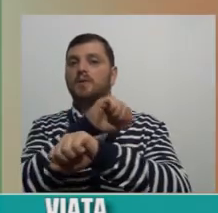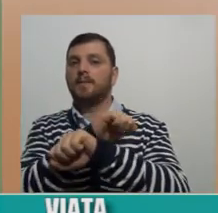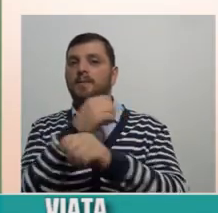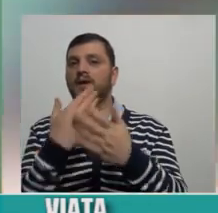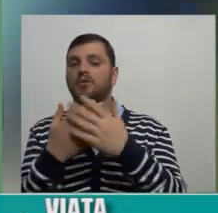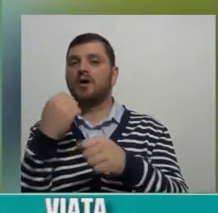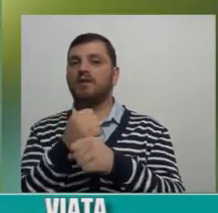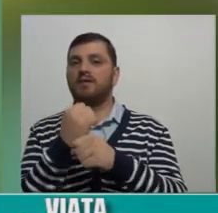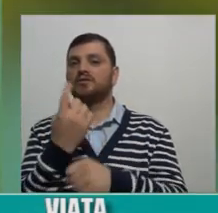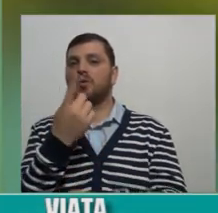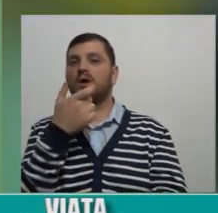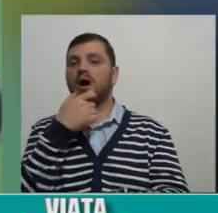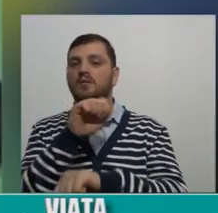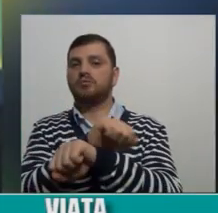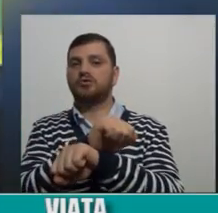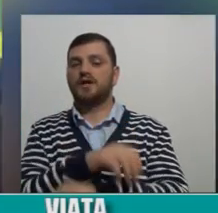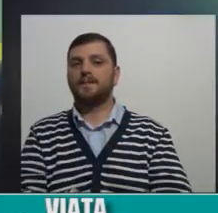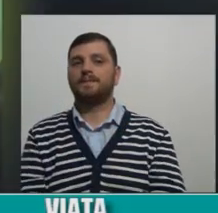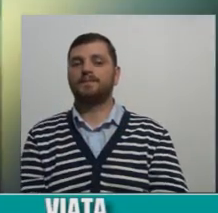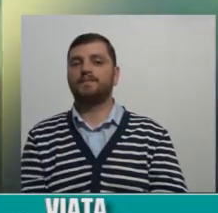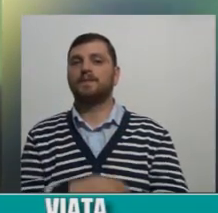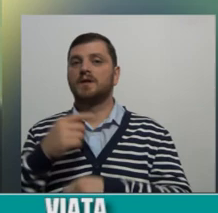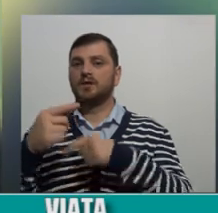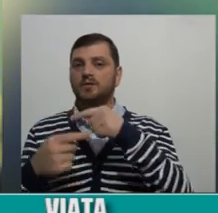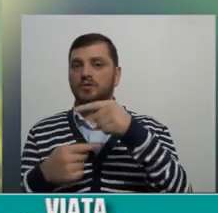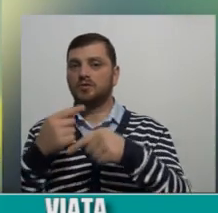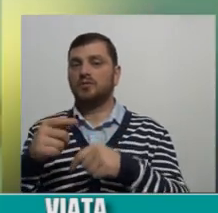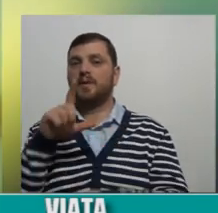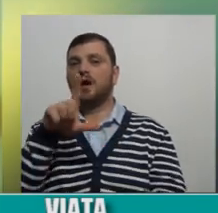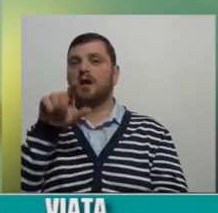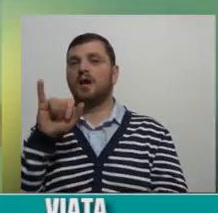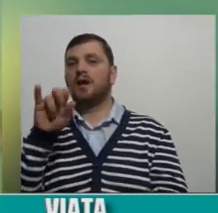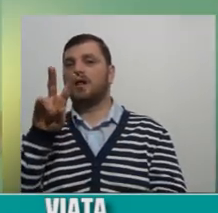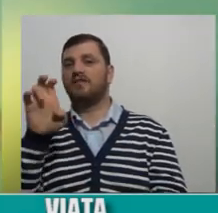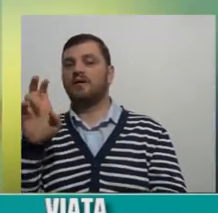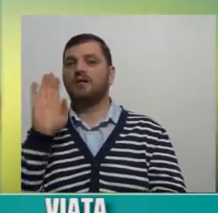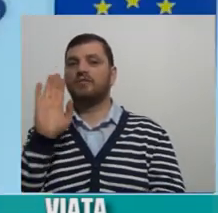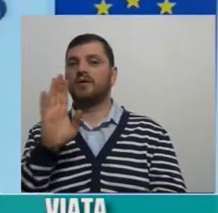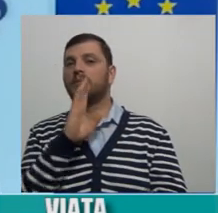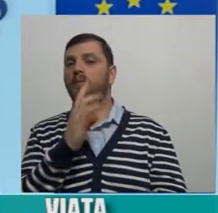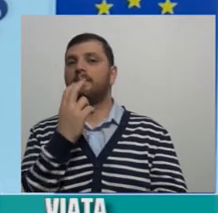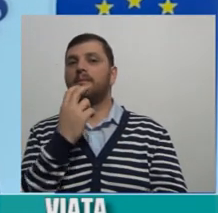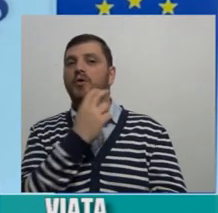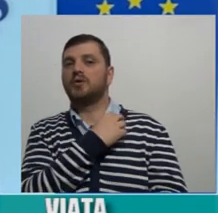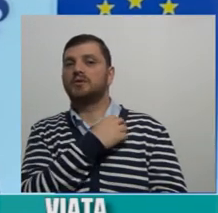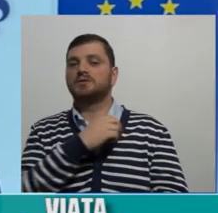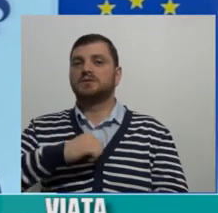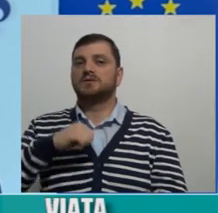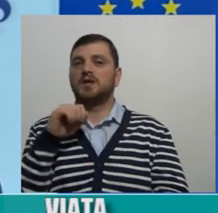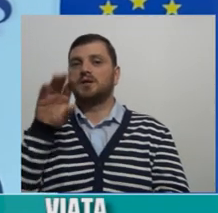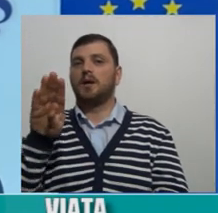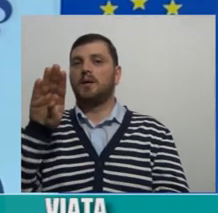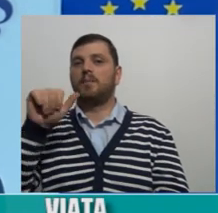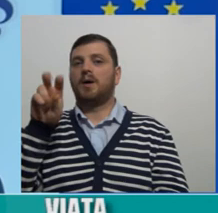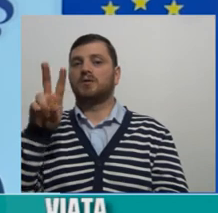dus la penitenciar pentru executarea pedepsei. În urma unei postări live pe o rețea de socializare, polițiștii din cadrul secției de poliție